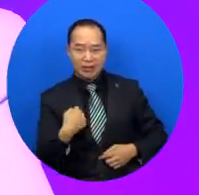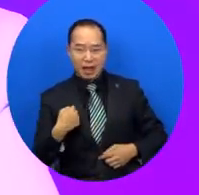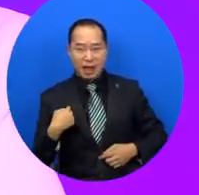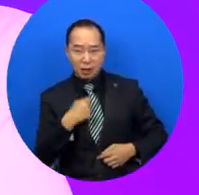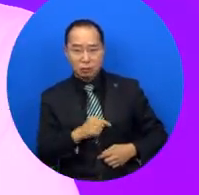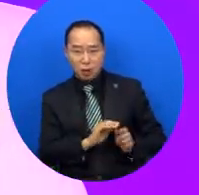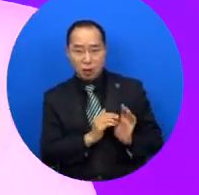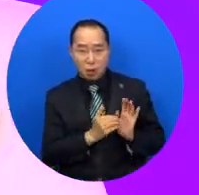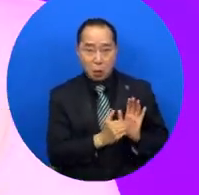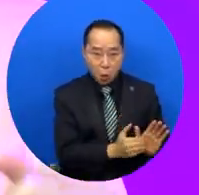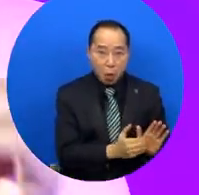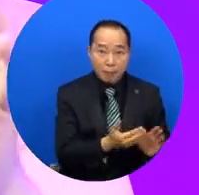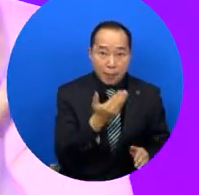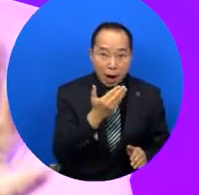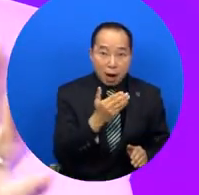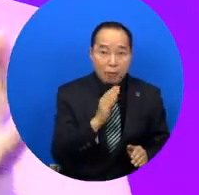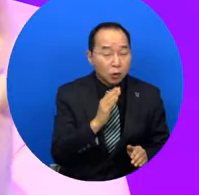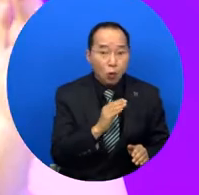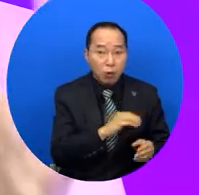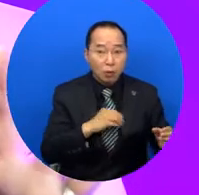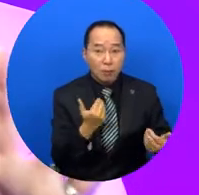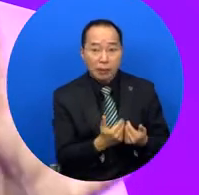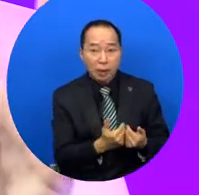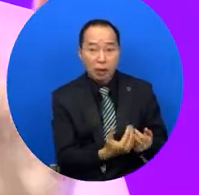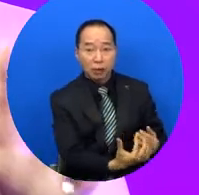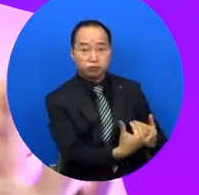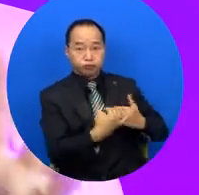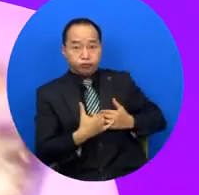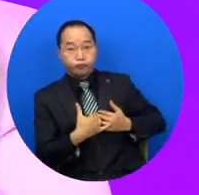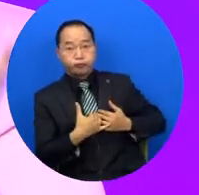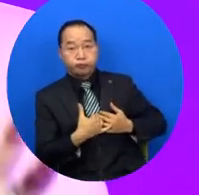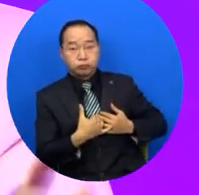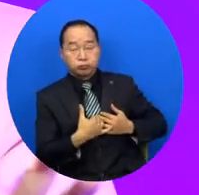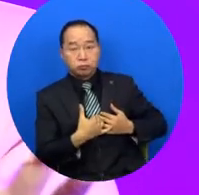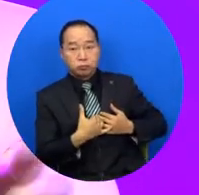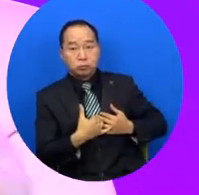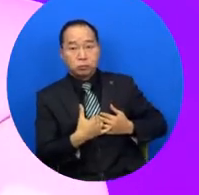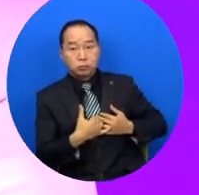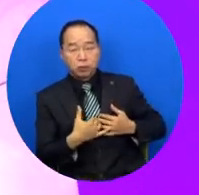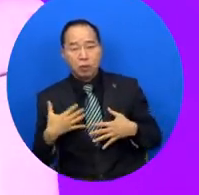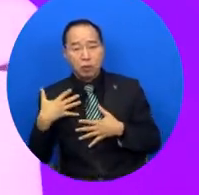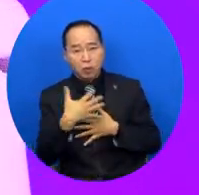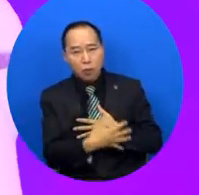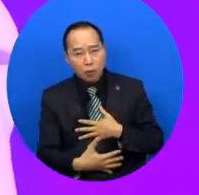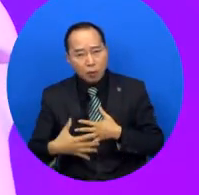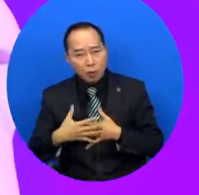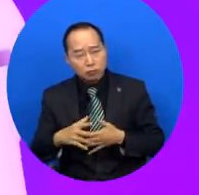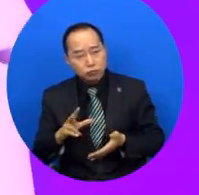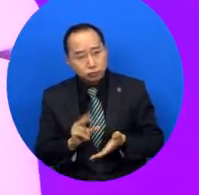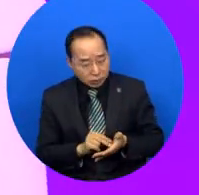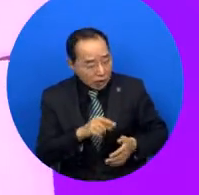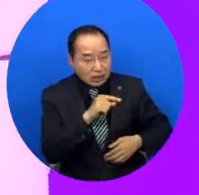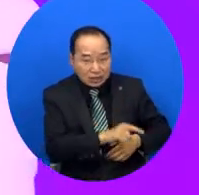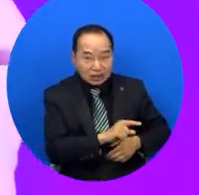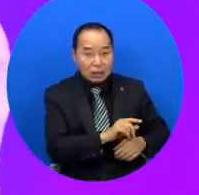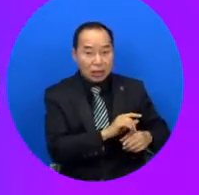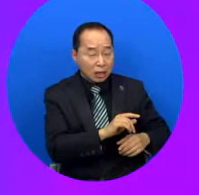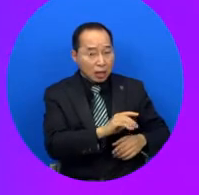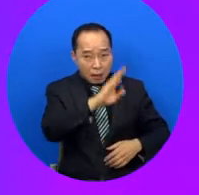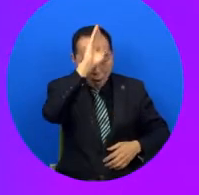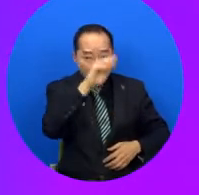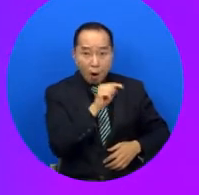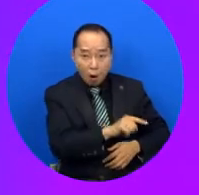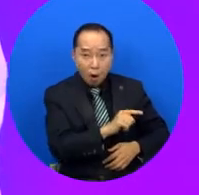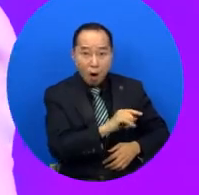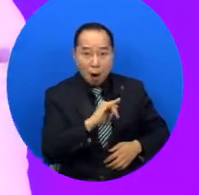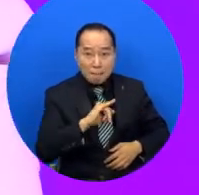자가 면역이에요. 그래서 제가 그날 근육 통이 있은 날이 감염이었고 내 면역계가 내